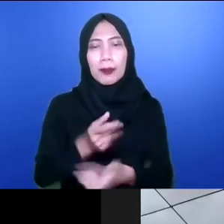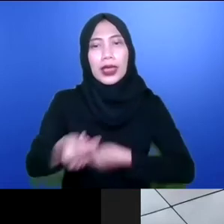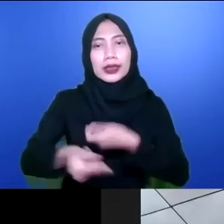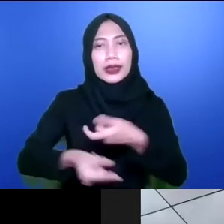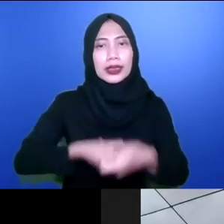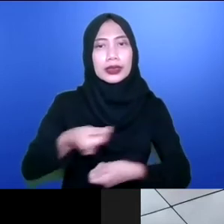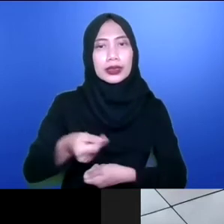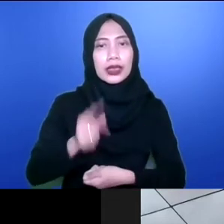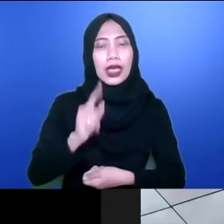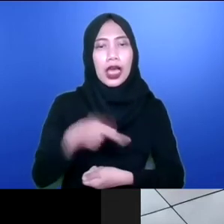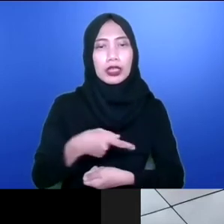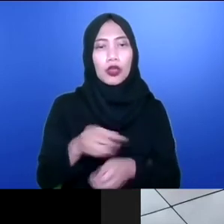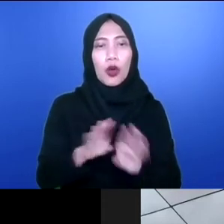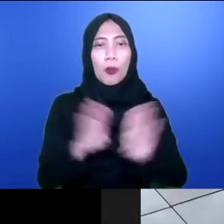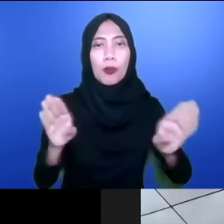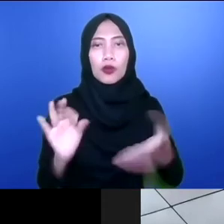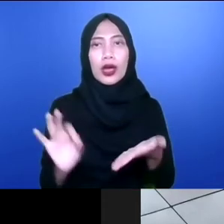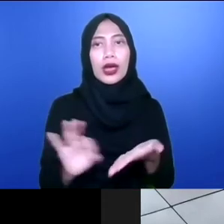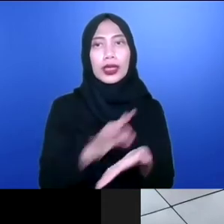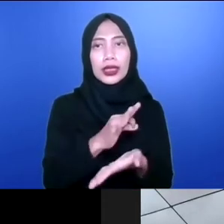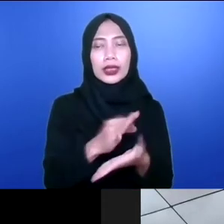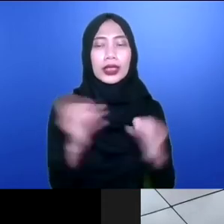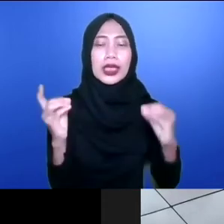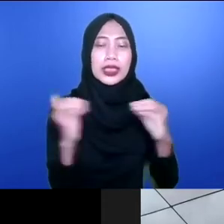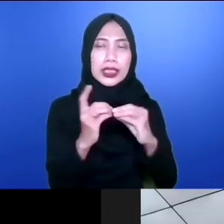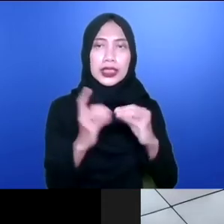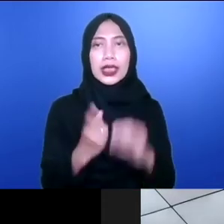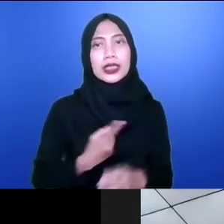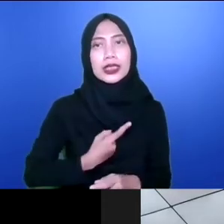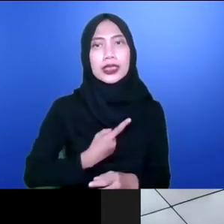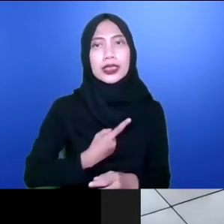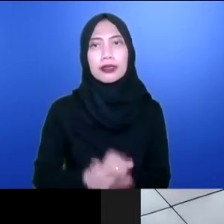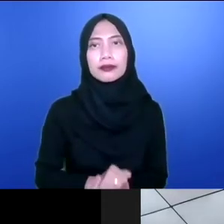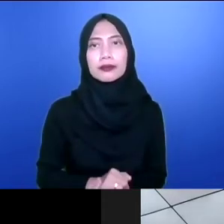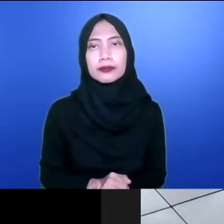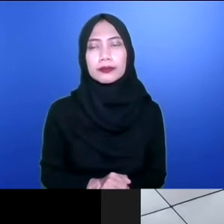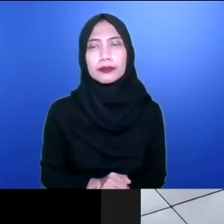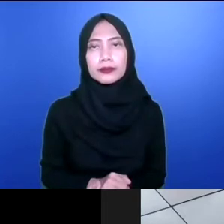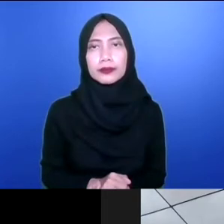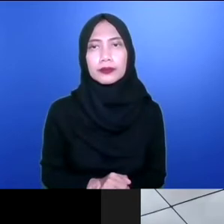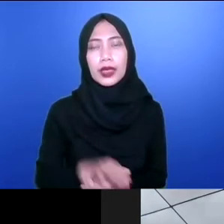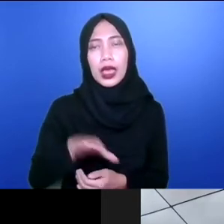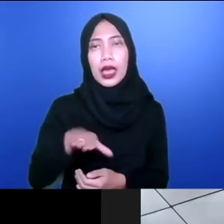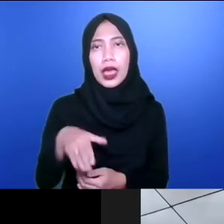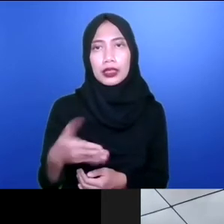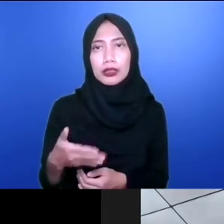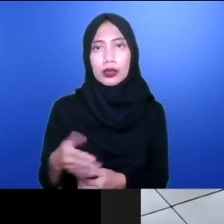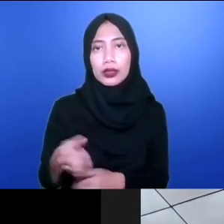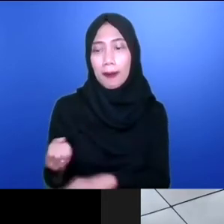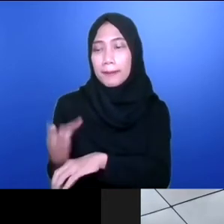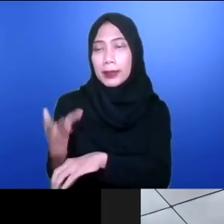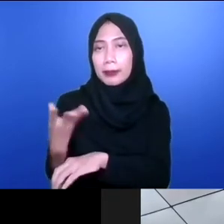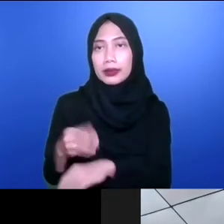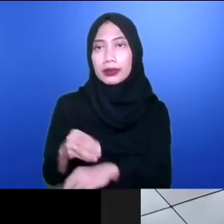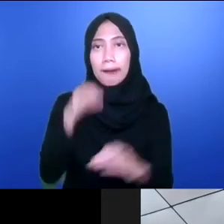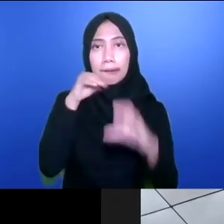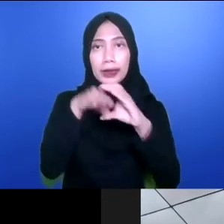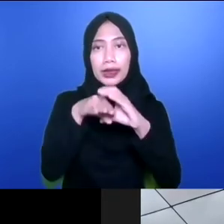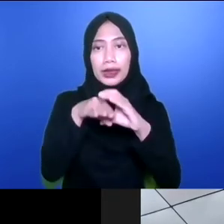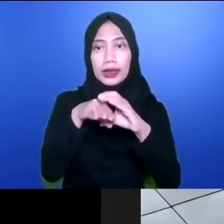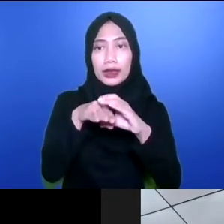mempunyai rekening-rekening yang bersifat digital. Atau bisa juga di seperti sini Permata Bank di depan